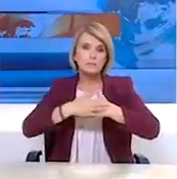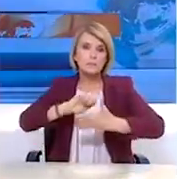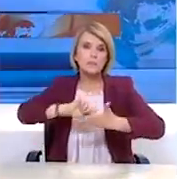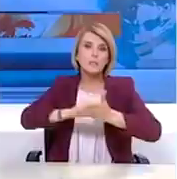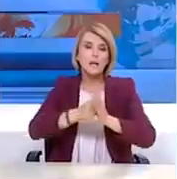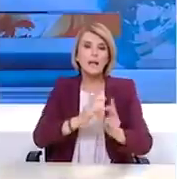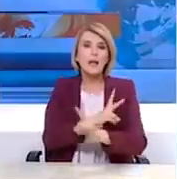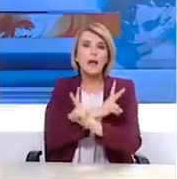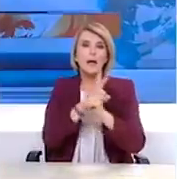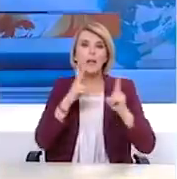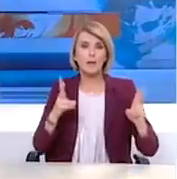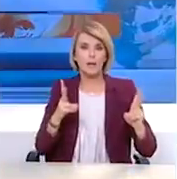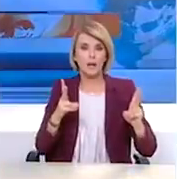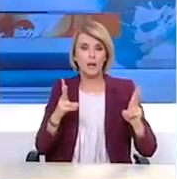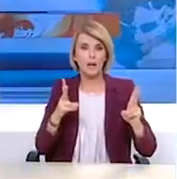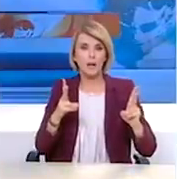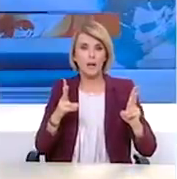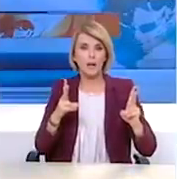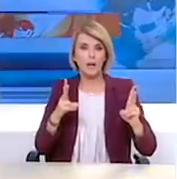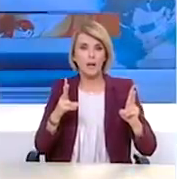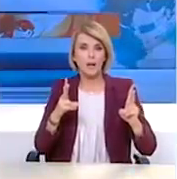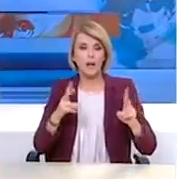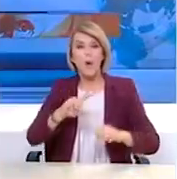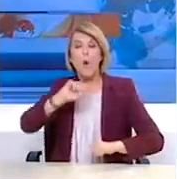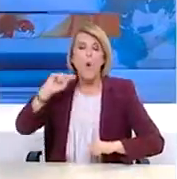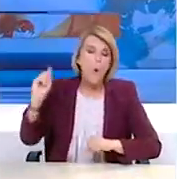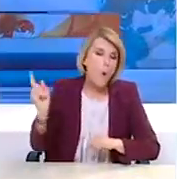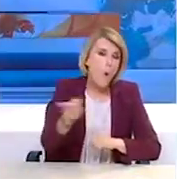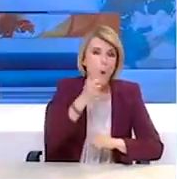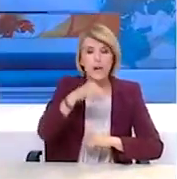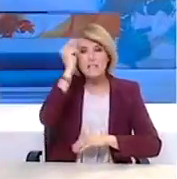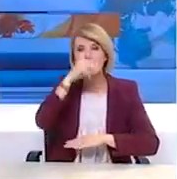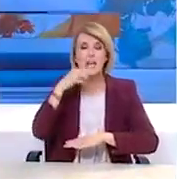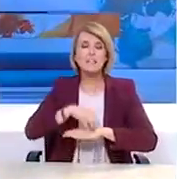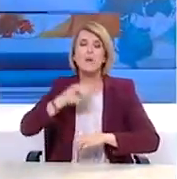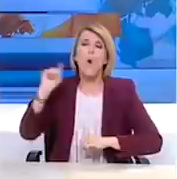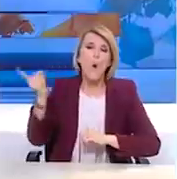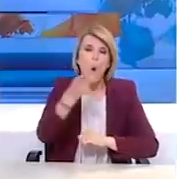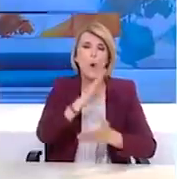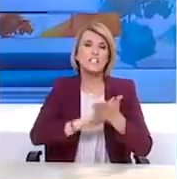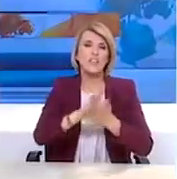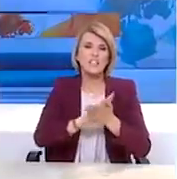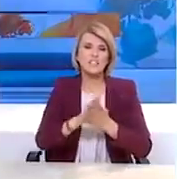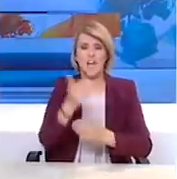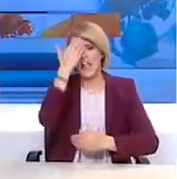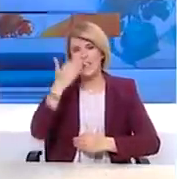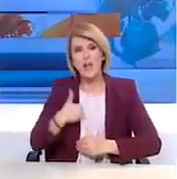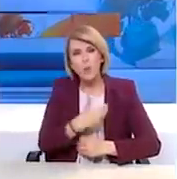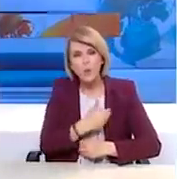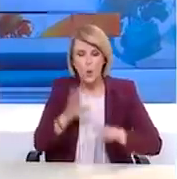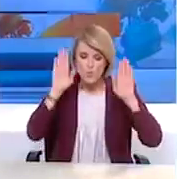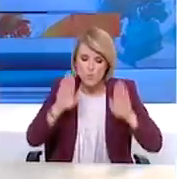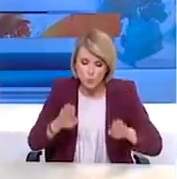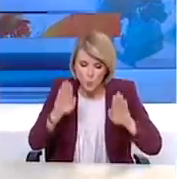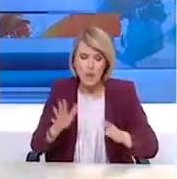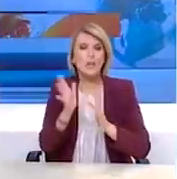απολύτως σαφές, ότι οι χώροι λατρείας παραμένουν όλοι κλειστοί για όλα τα δόγματα και όλες τις θρησκείες. Ως εκ τούτου, διάφορα σχόλια